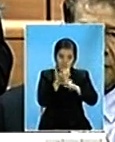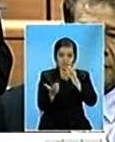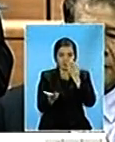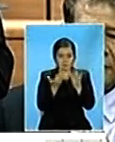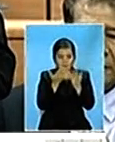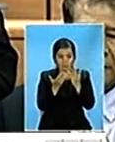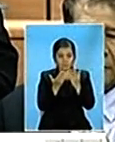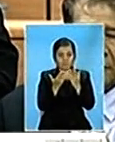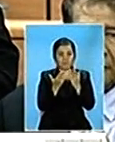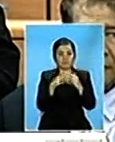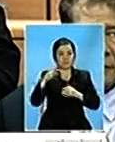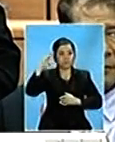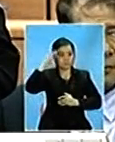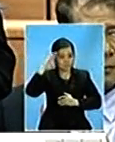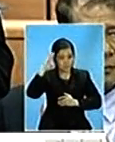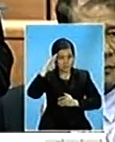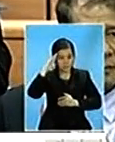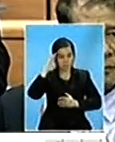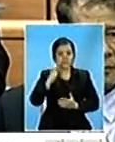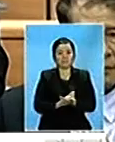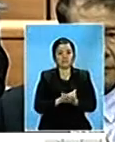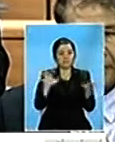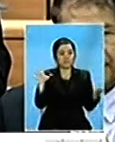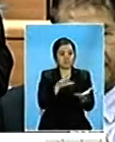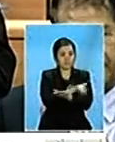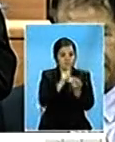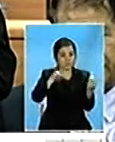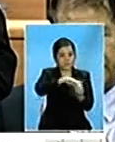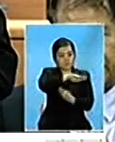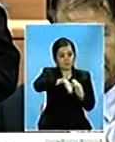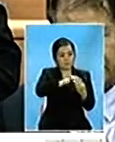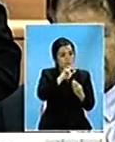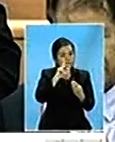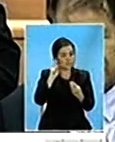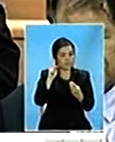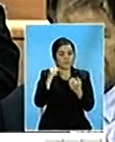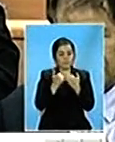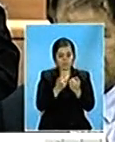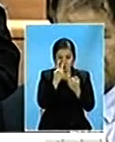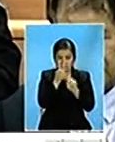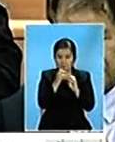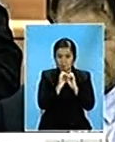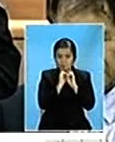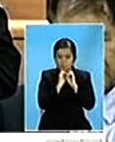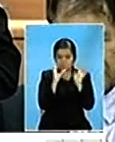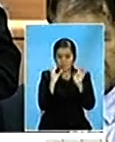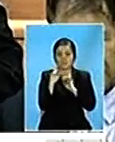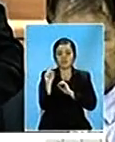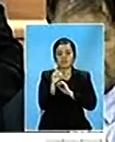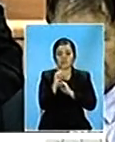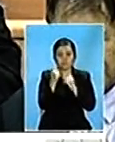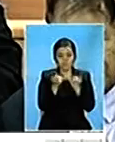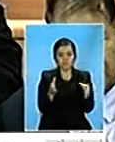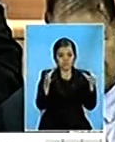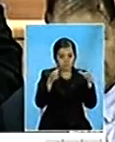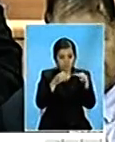ะเป็นทางด้านการทหารและด้านเศรษฐกิจรูปธรรมชัดเจนที่สุดขณะนี้ก็คือเรากำลังรวมกันเป็น